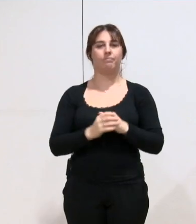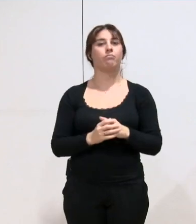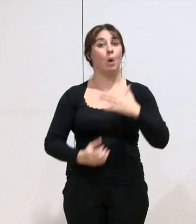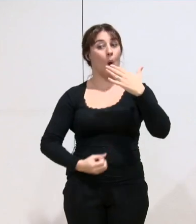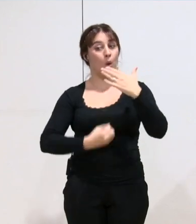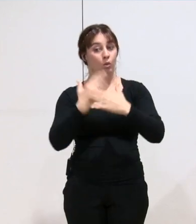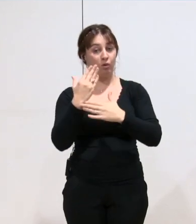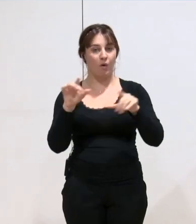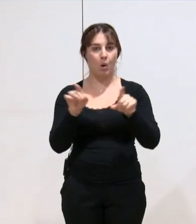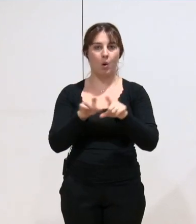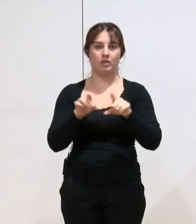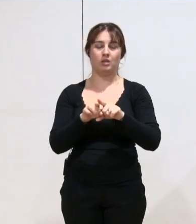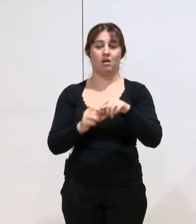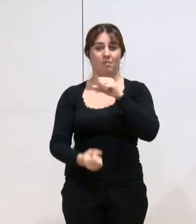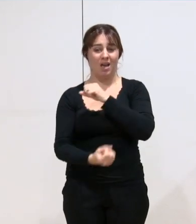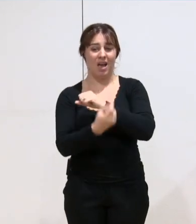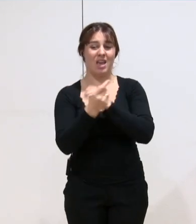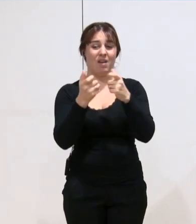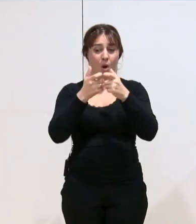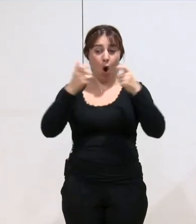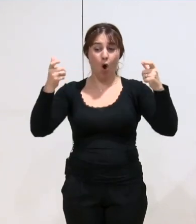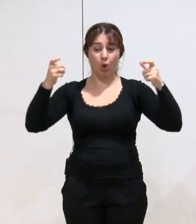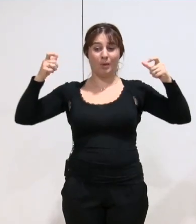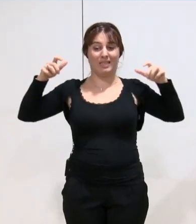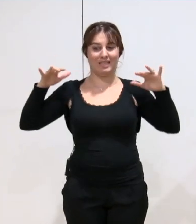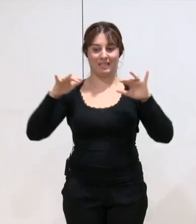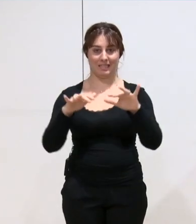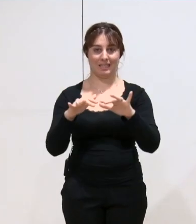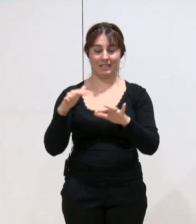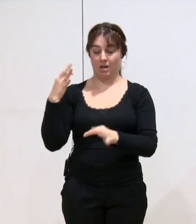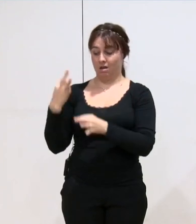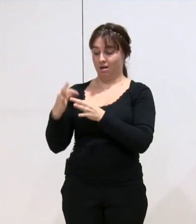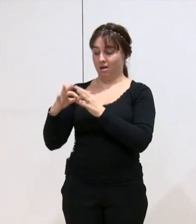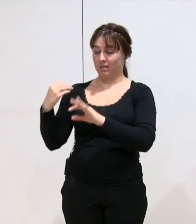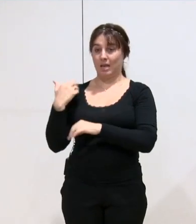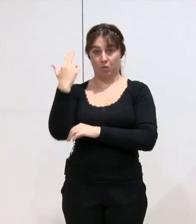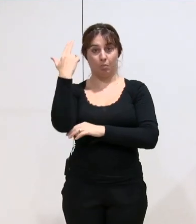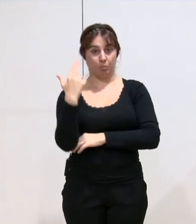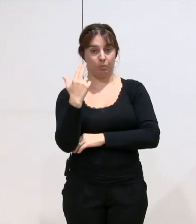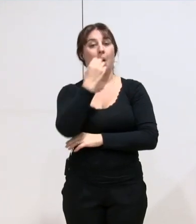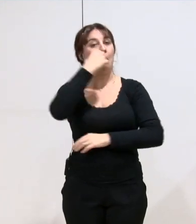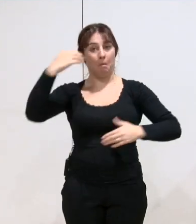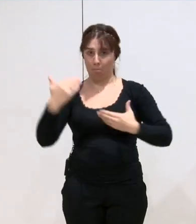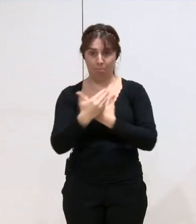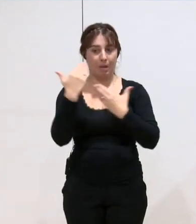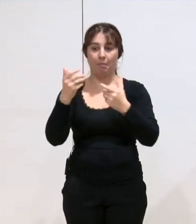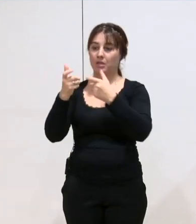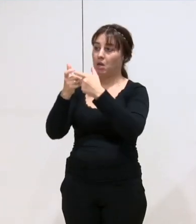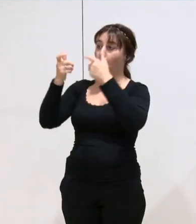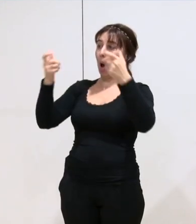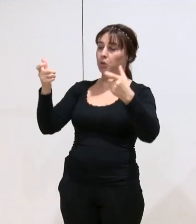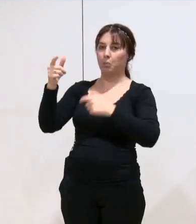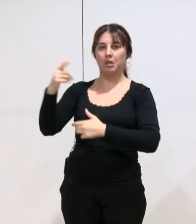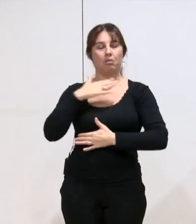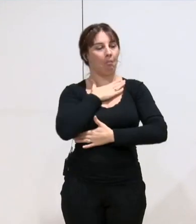possibilité d'accueillir des grands événements d'entreprise. Il y en a eu un au mois de septembre. Il s'est bien passé. L'entreprise était contente